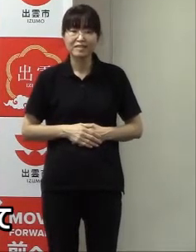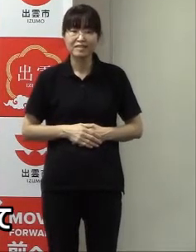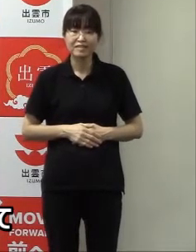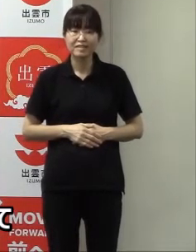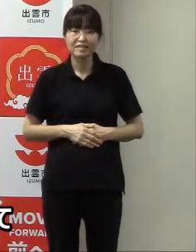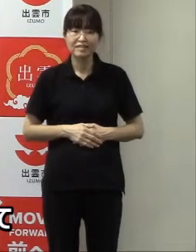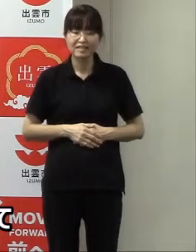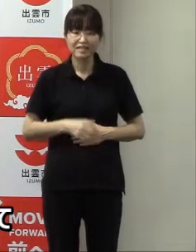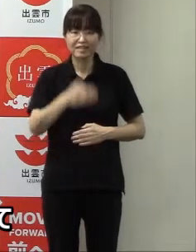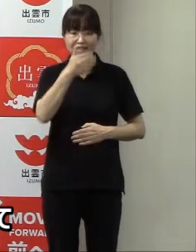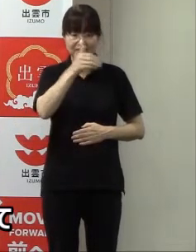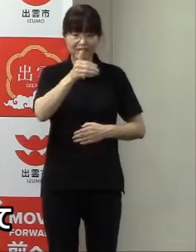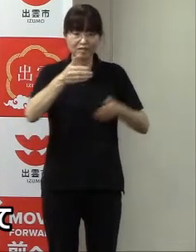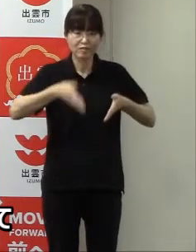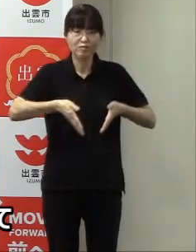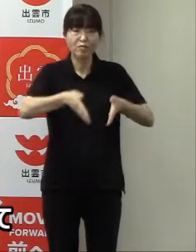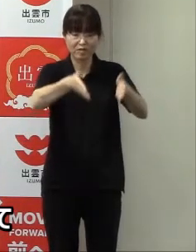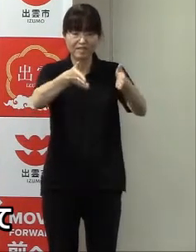今の9号、